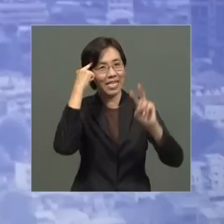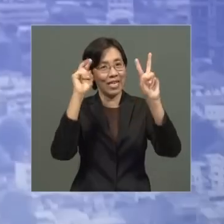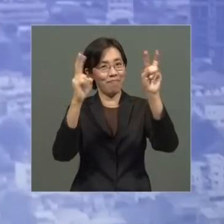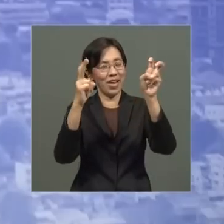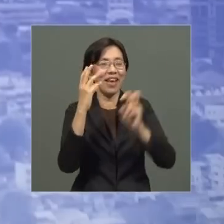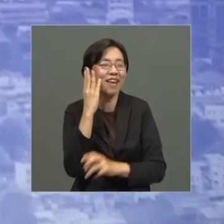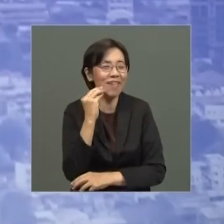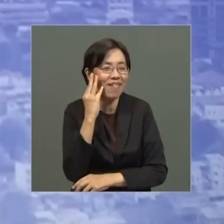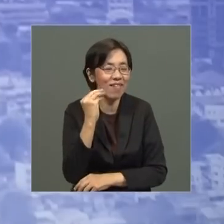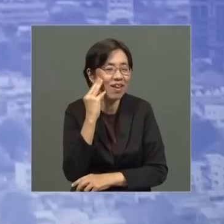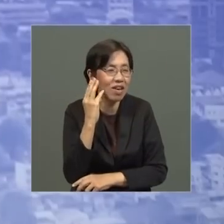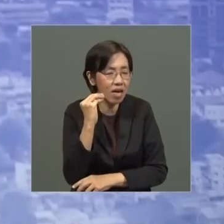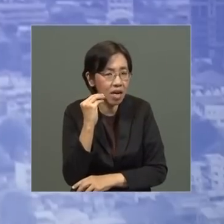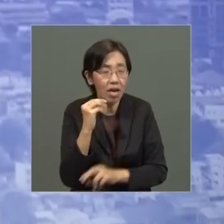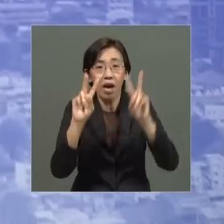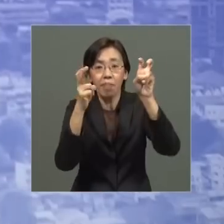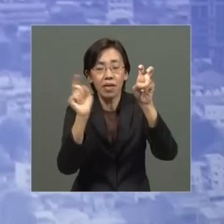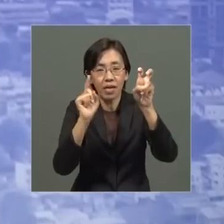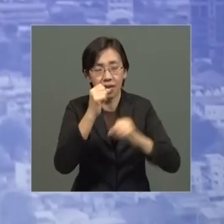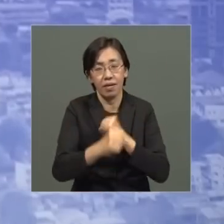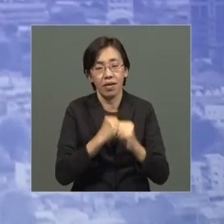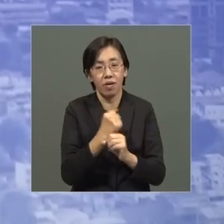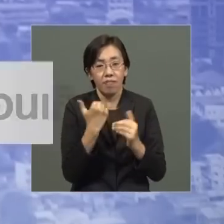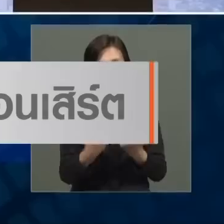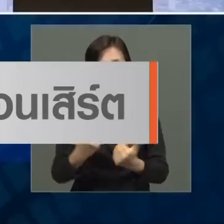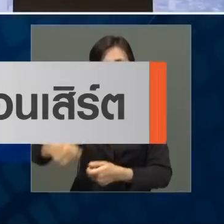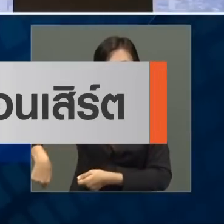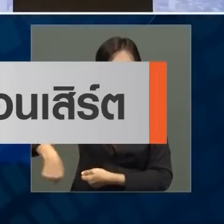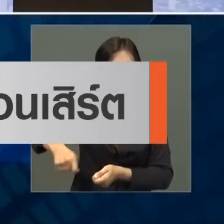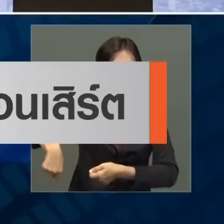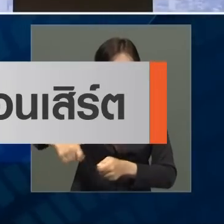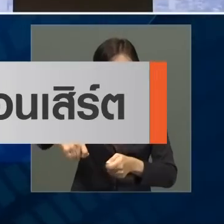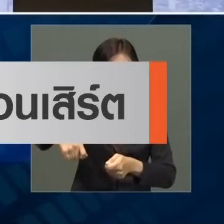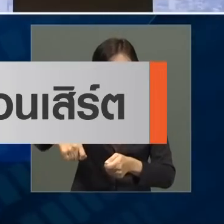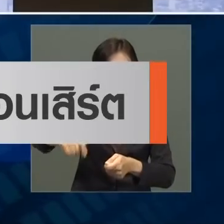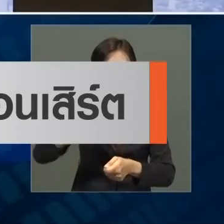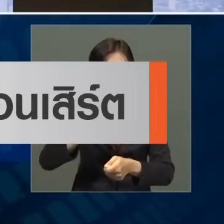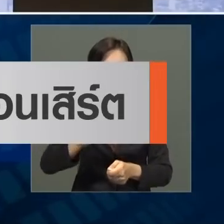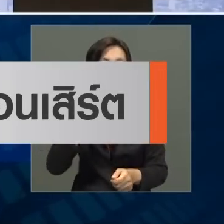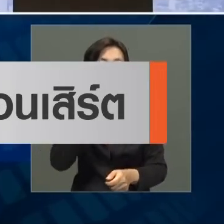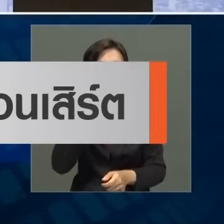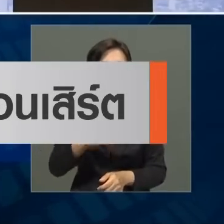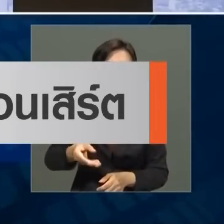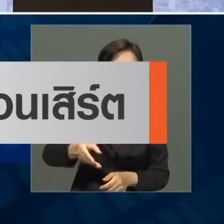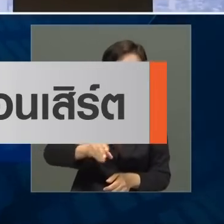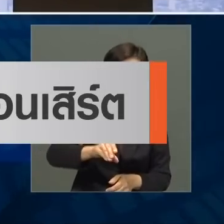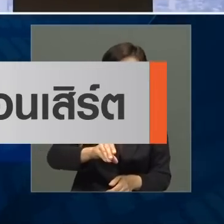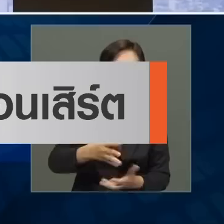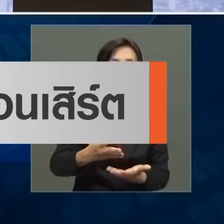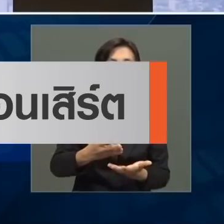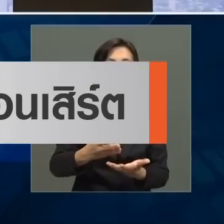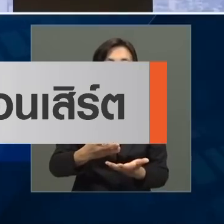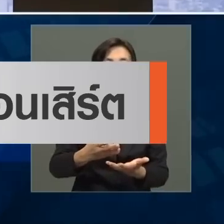หรือนี้จะเล่นน้ำได้หรือไม่วันนี้ก็มีการประชุมกันนะครับของสภชุดเล็กสาระสำคัญมองไป 2เรื่องนะครับเรื่องแรกก็คือ